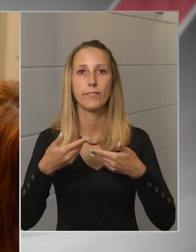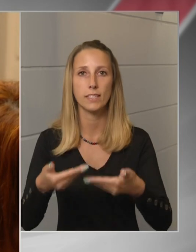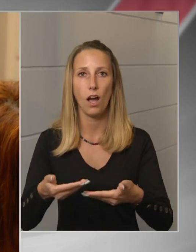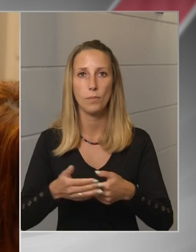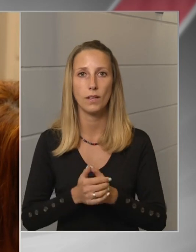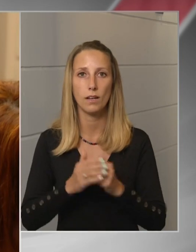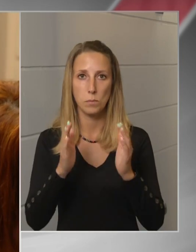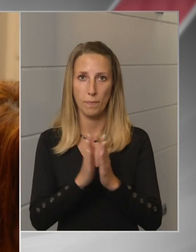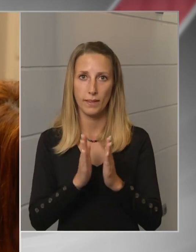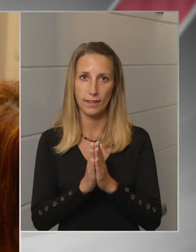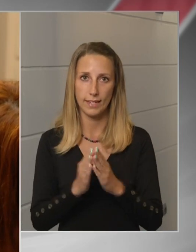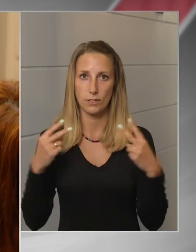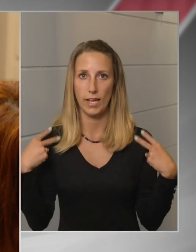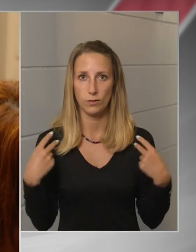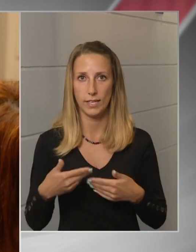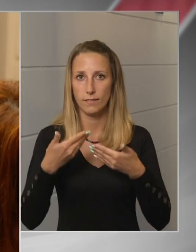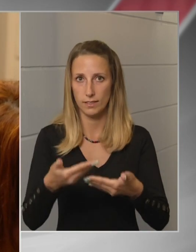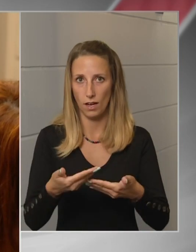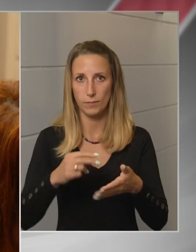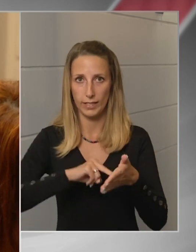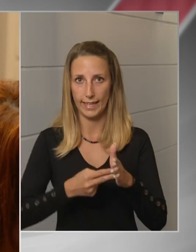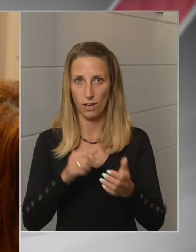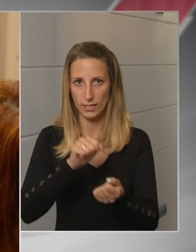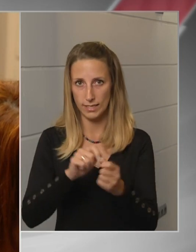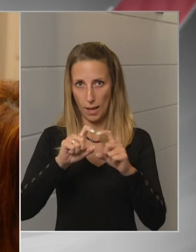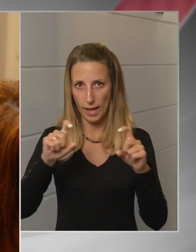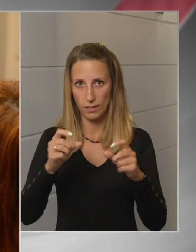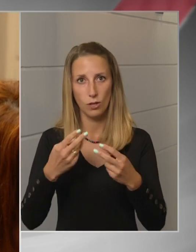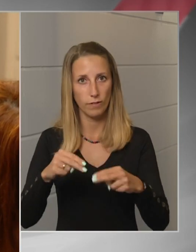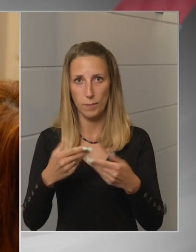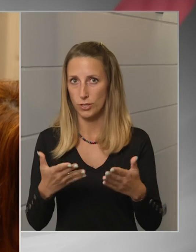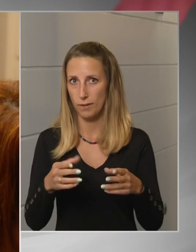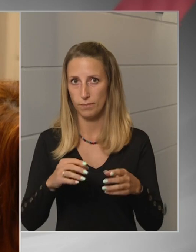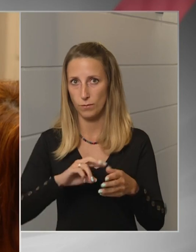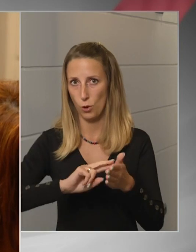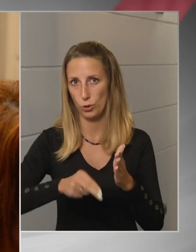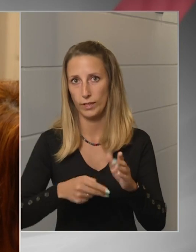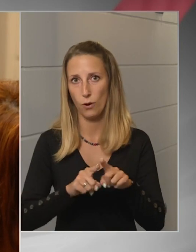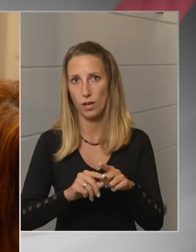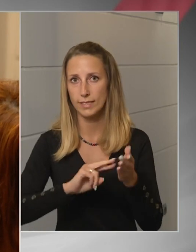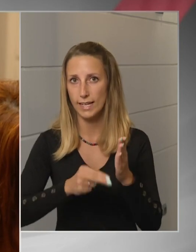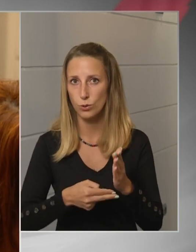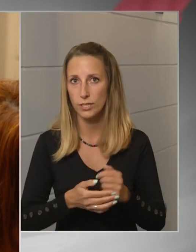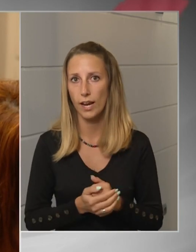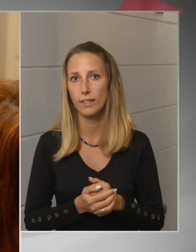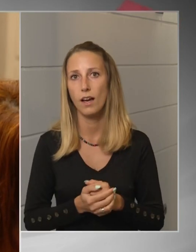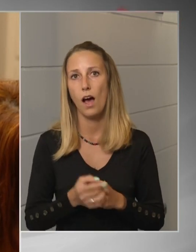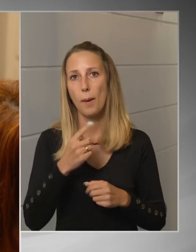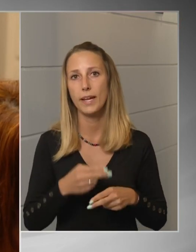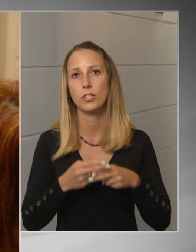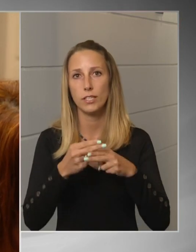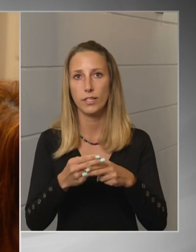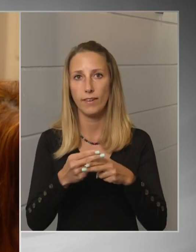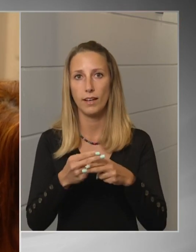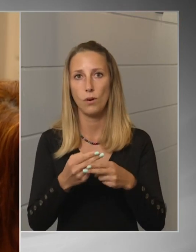egyházi státuszát, és visszakapta a technikai számet, továbbra sem kötöttek meg vele olyan szerződéseket, amelynek segítségével